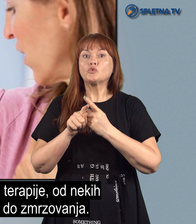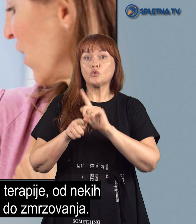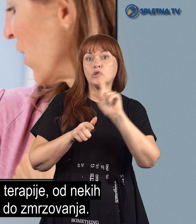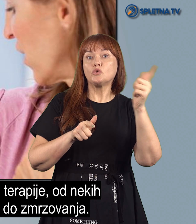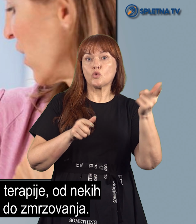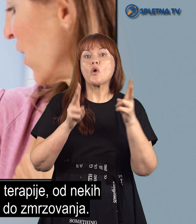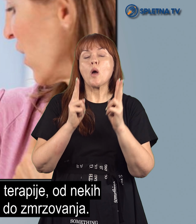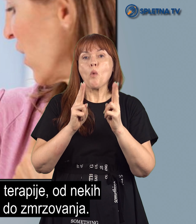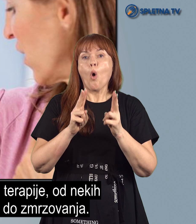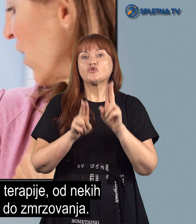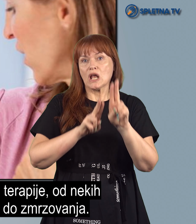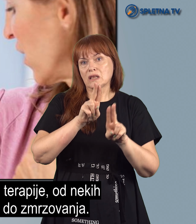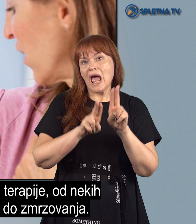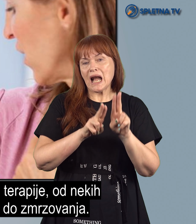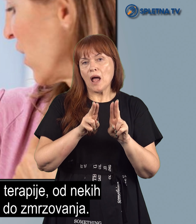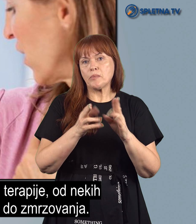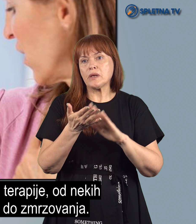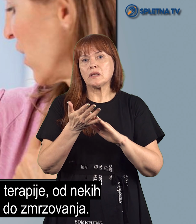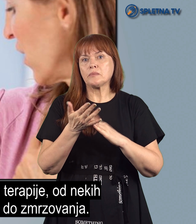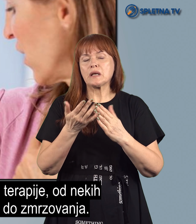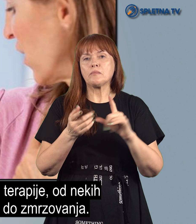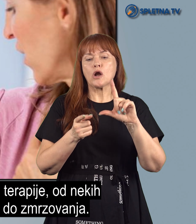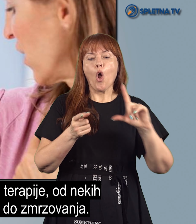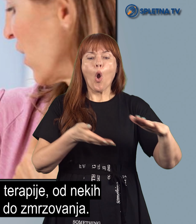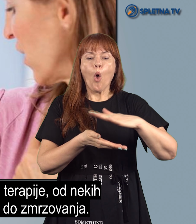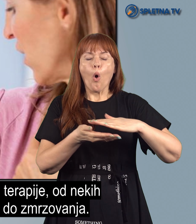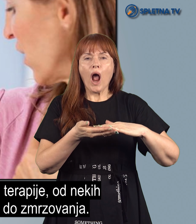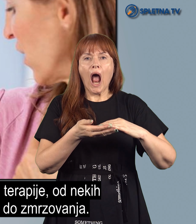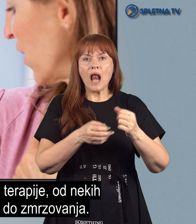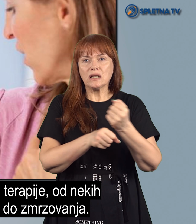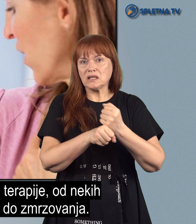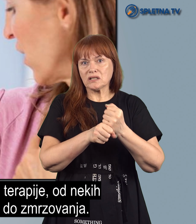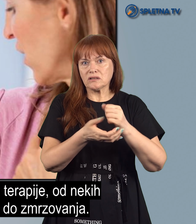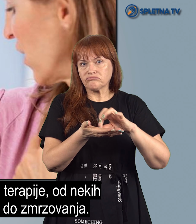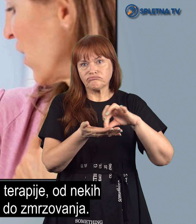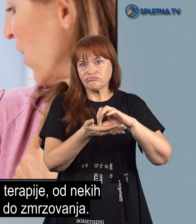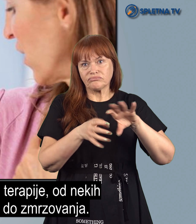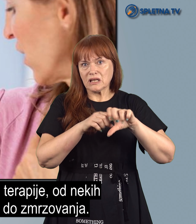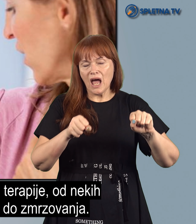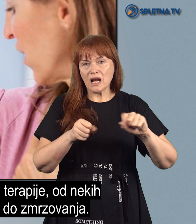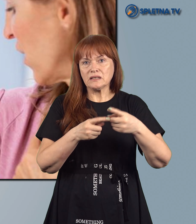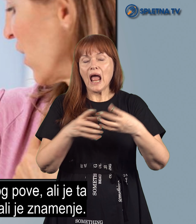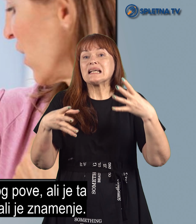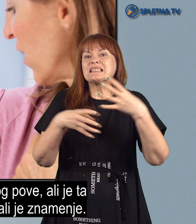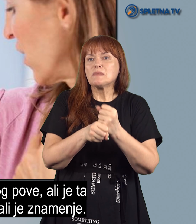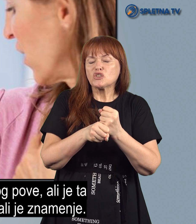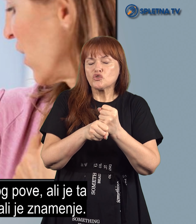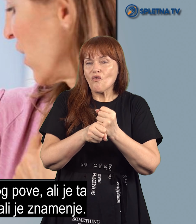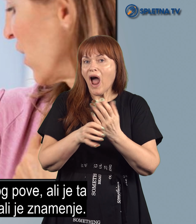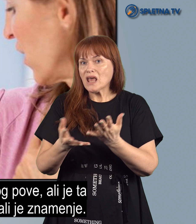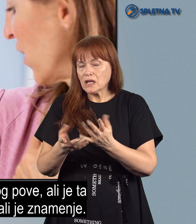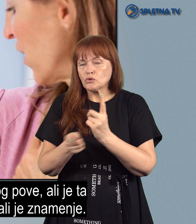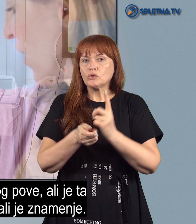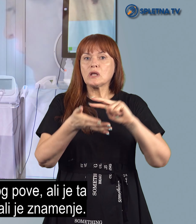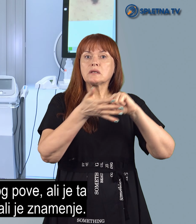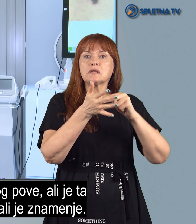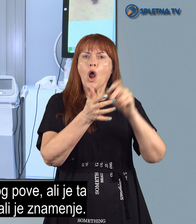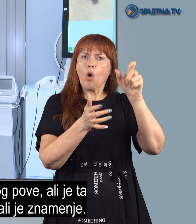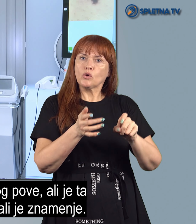možne terapije, od nekih lokalnih pripravkov do zmrzovanja. Strokovnjak,